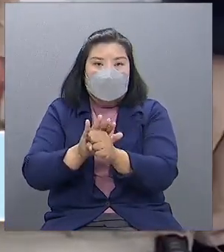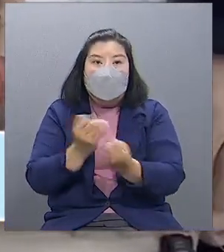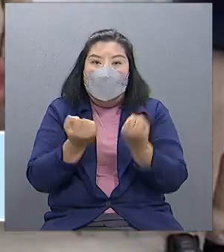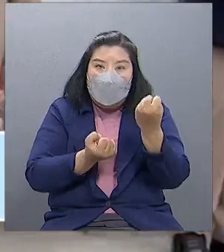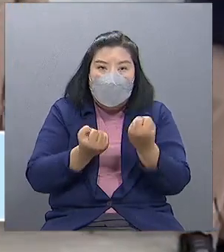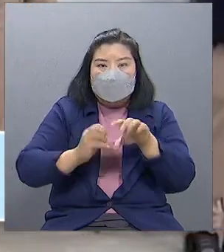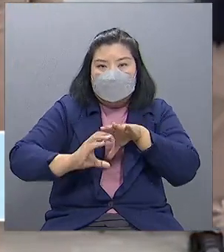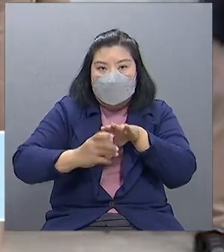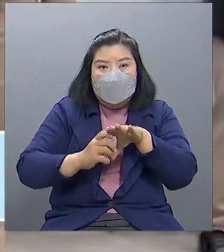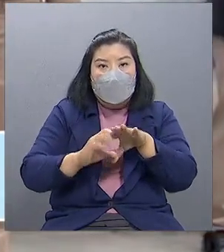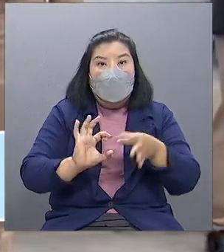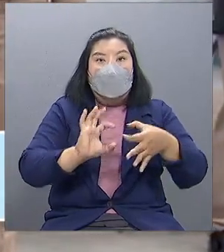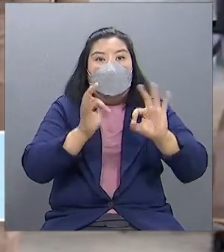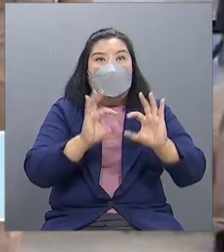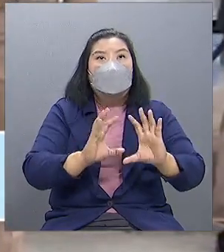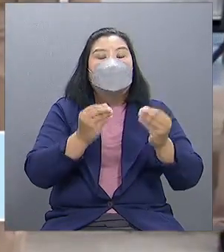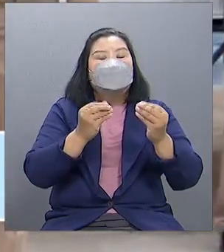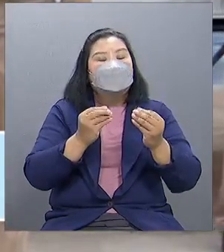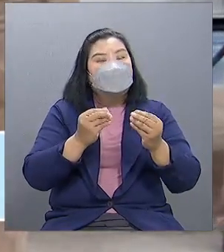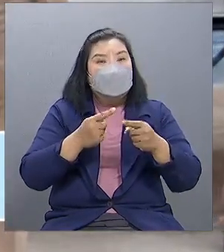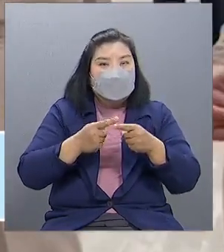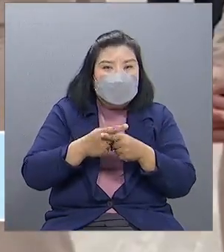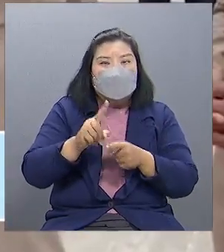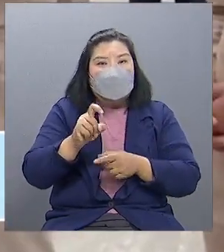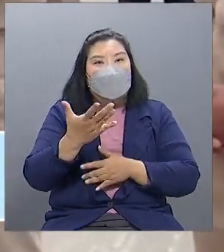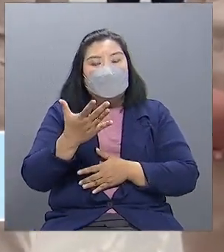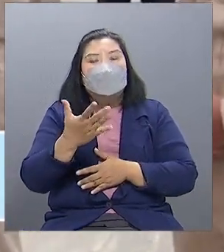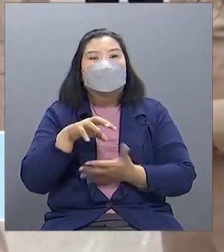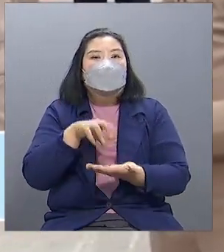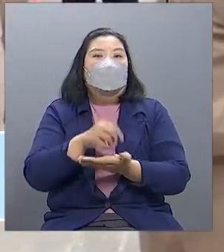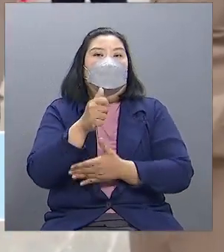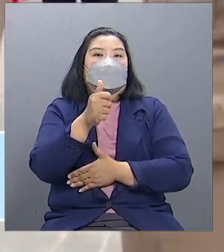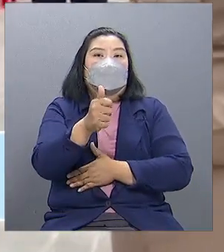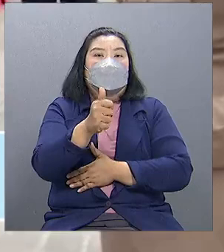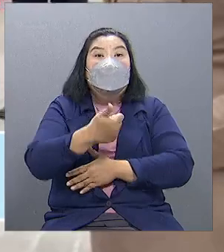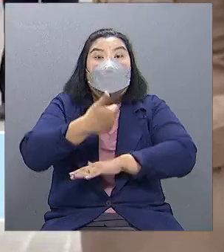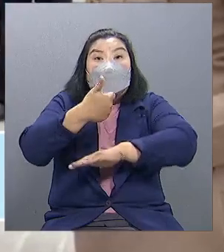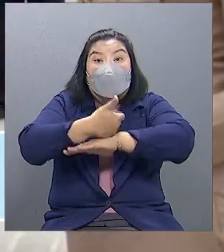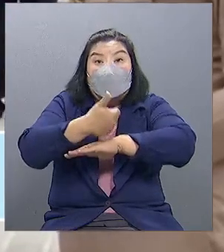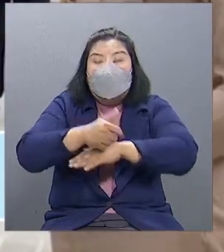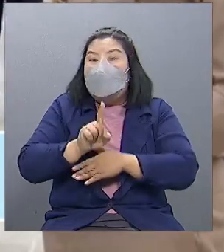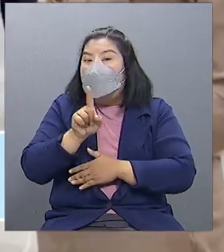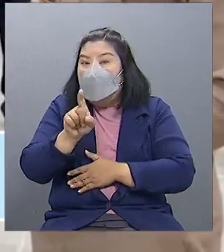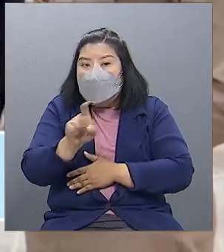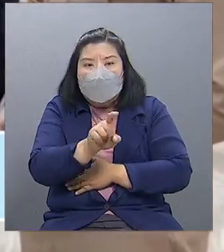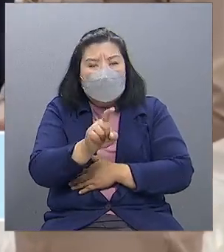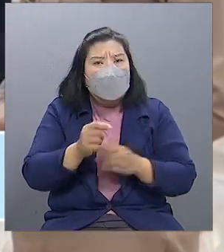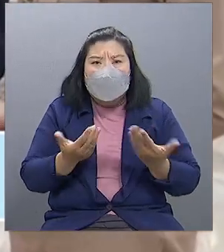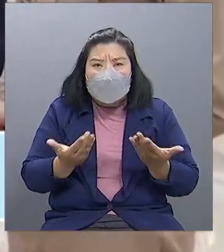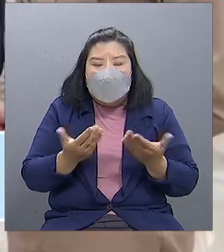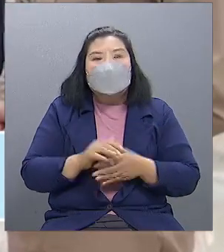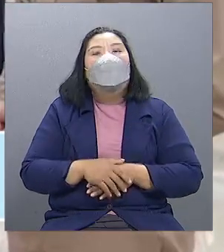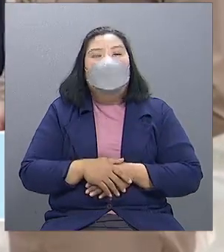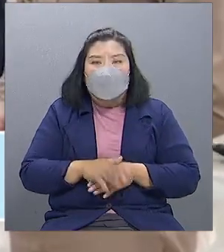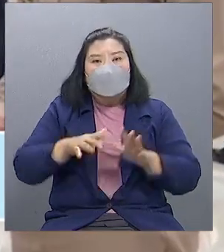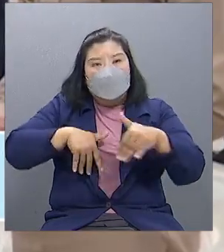ี ไม่มีคนบาทเจ็บหรอเสียชีวิตนะคะผู้ว่ารัการจัหดมหาศราคามก็สอบถาม ถสภาพความเป็อยู่ให้กำลงใจชาวบ้านค่ะ